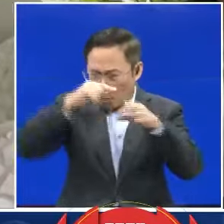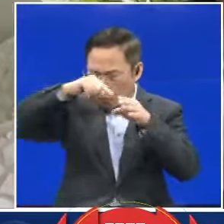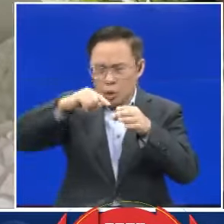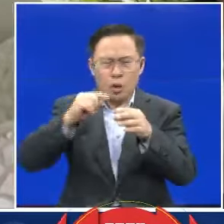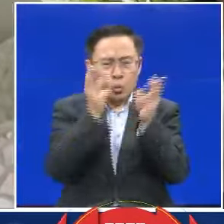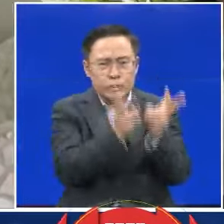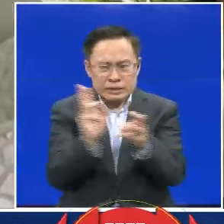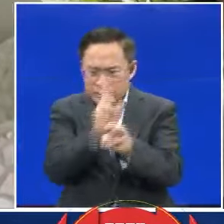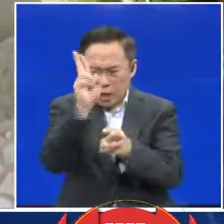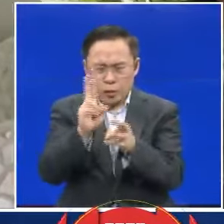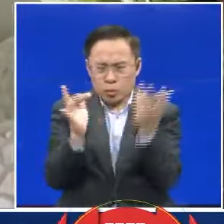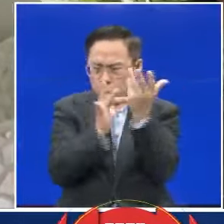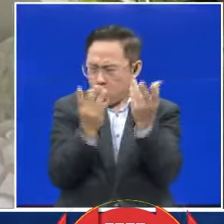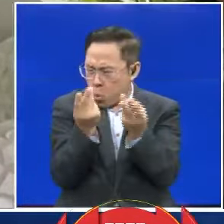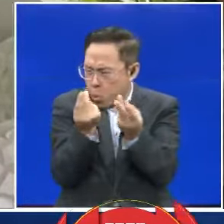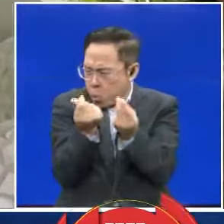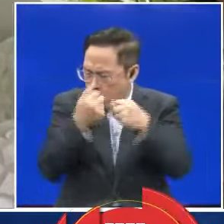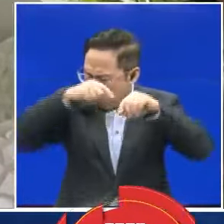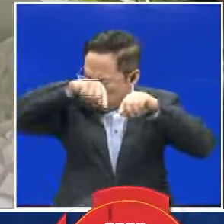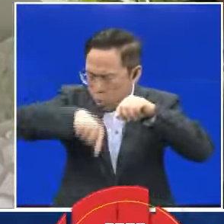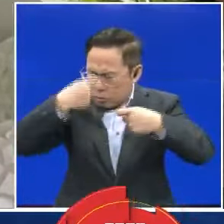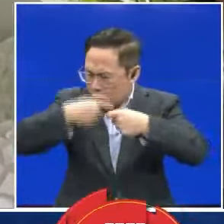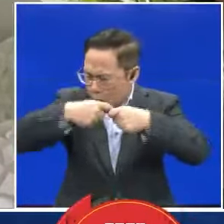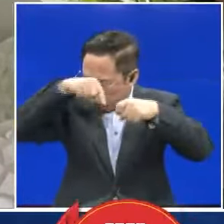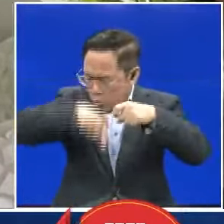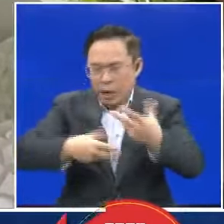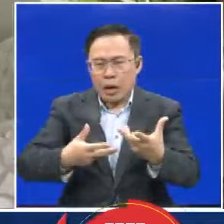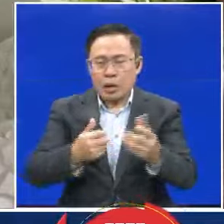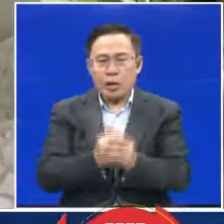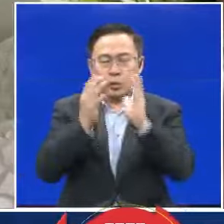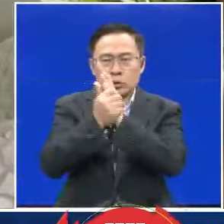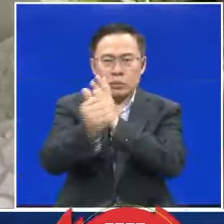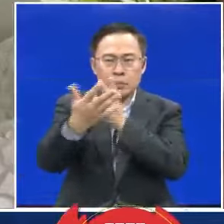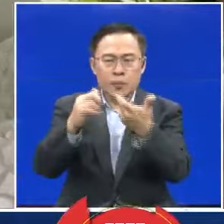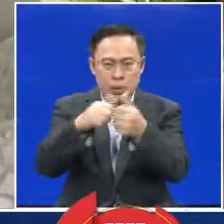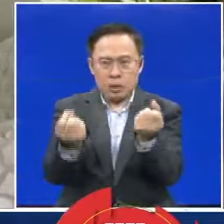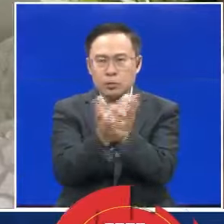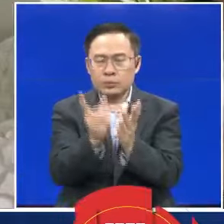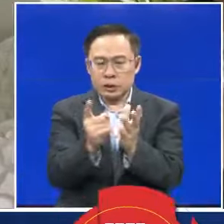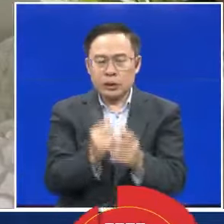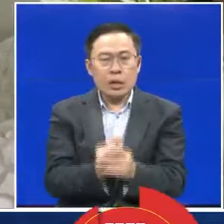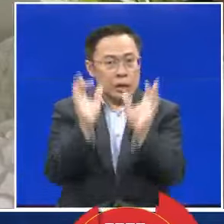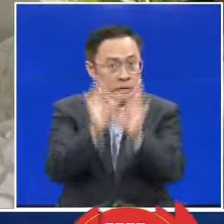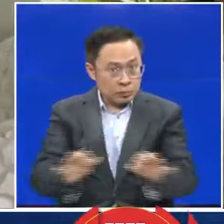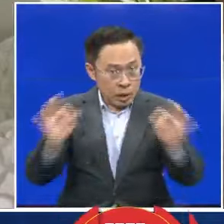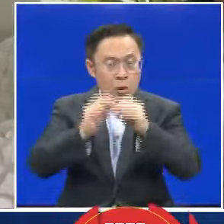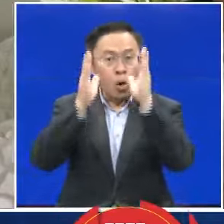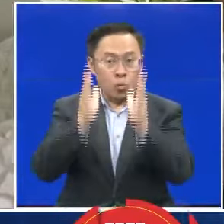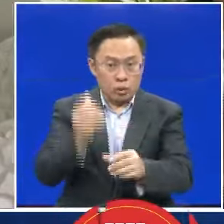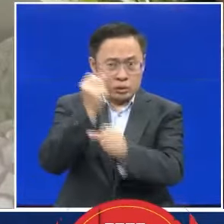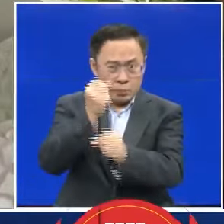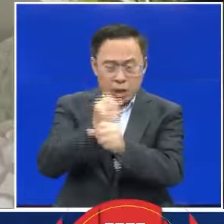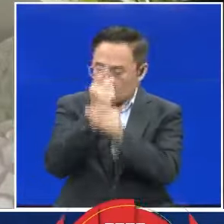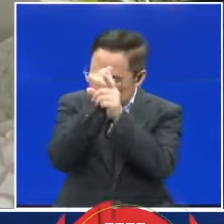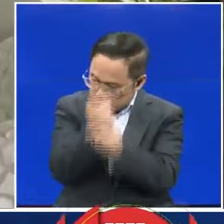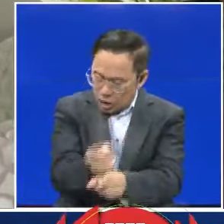หาได้มากกว่านี้ด้วยนะครับแต่มาตรการที่น่าจะต้องมีมากกว่าก็คือว่าในการมาตรการในการควบคุมให้กำลังพลอะปฏิบัติต